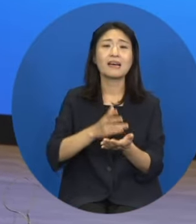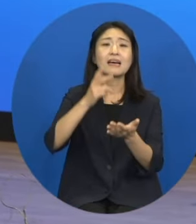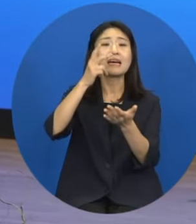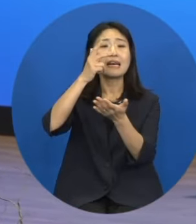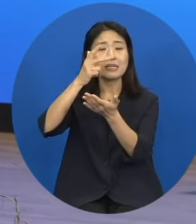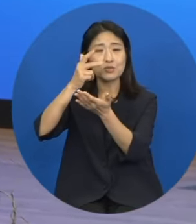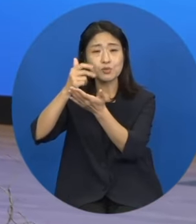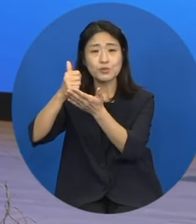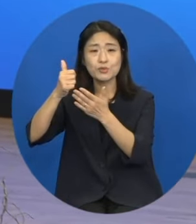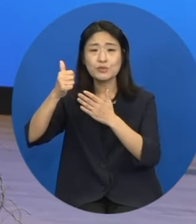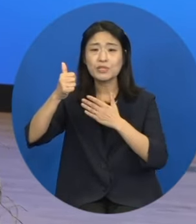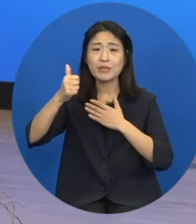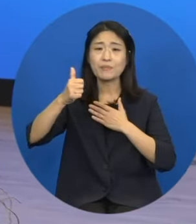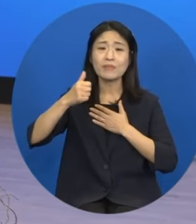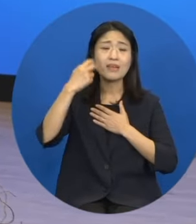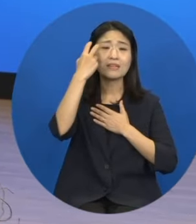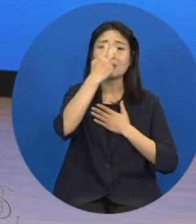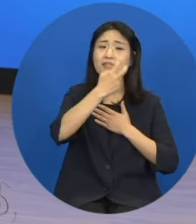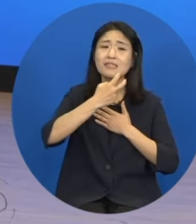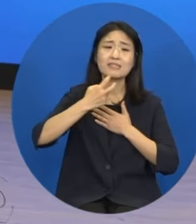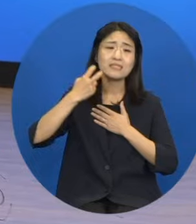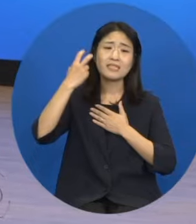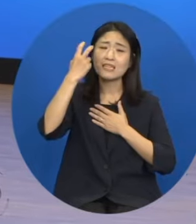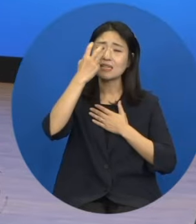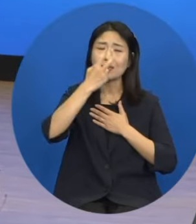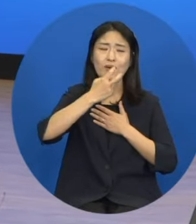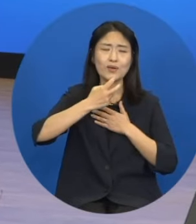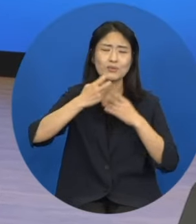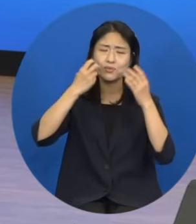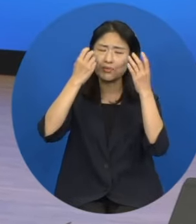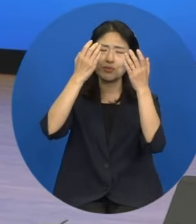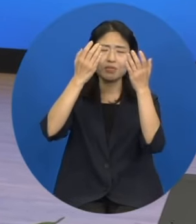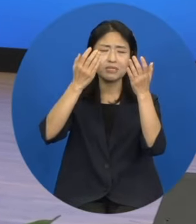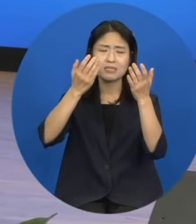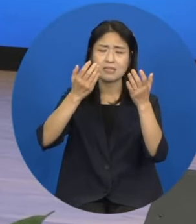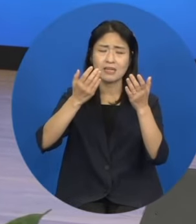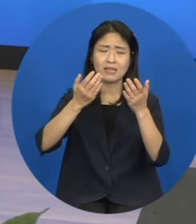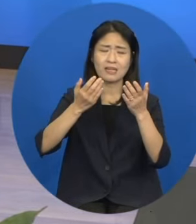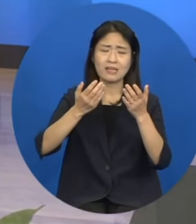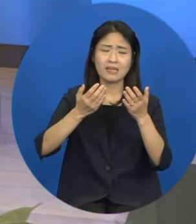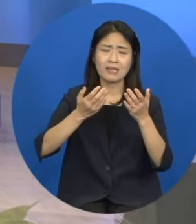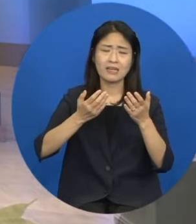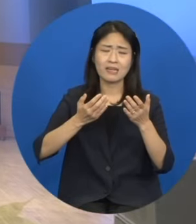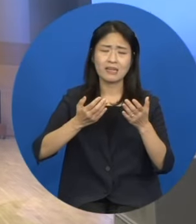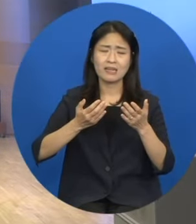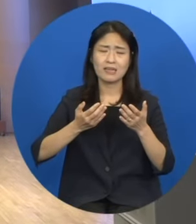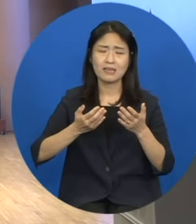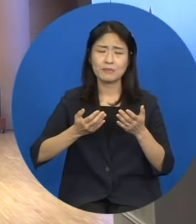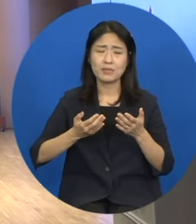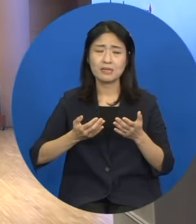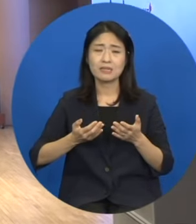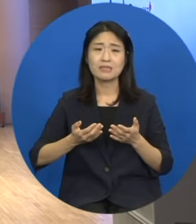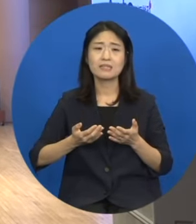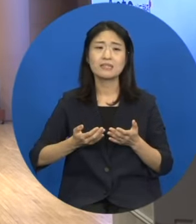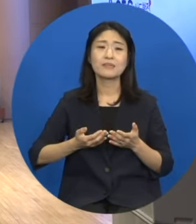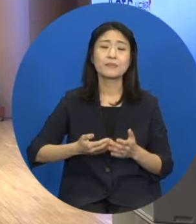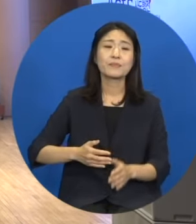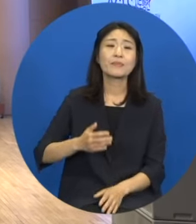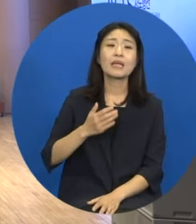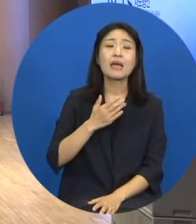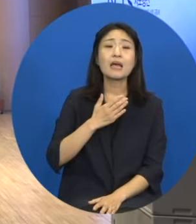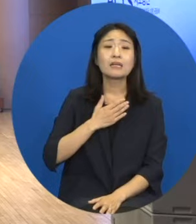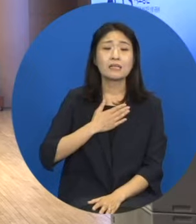주님 나를 지켜주시네. 내 맘이 힘에 겨워